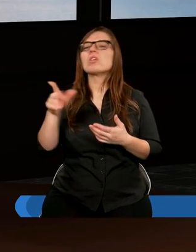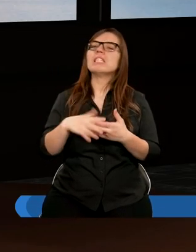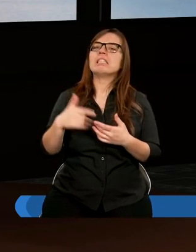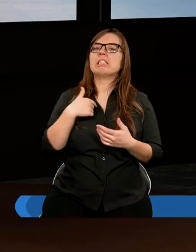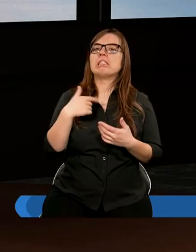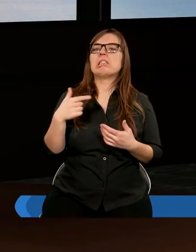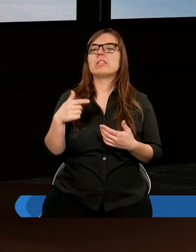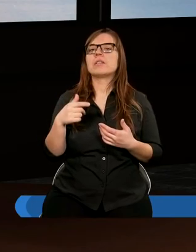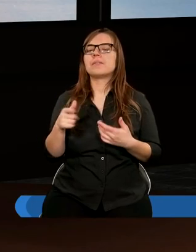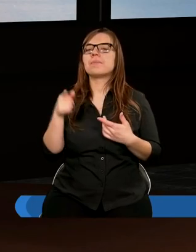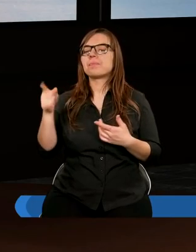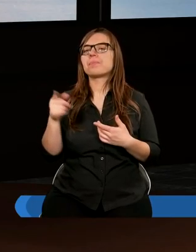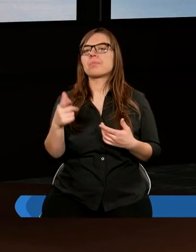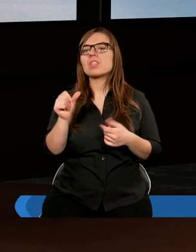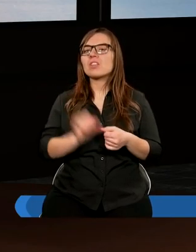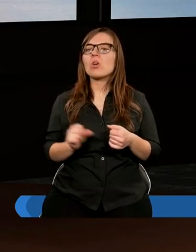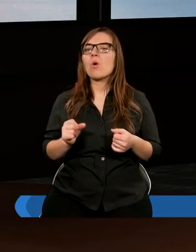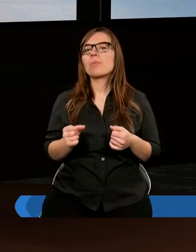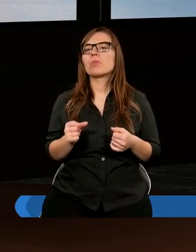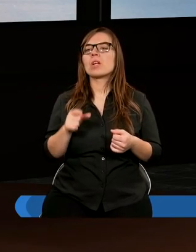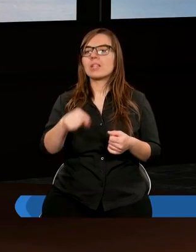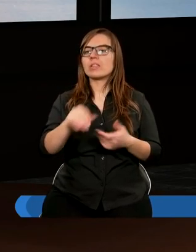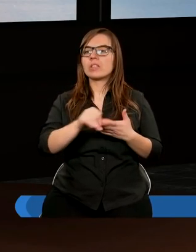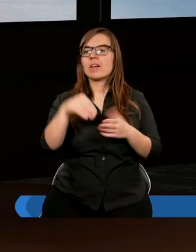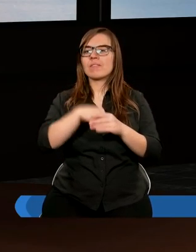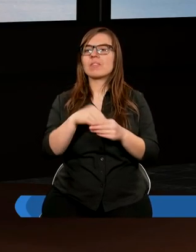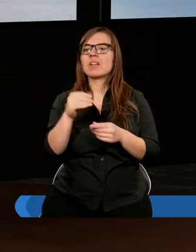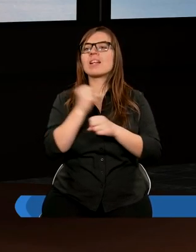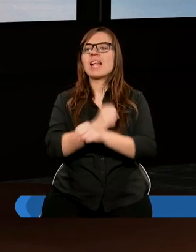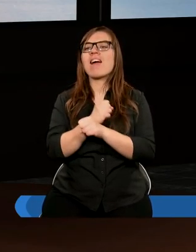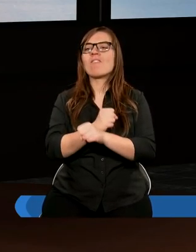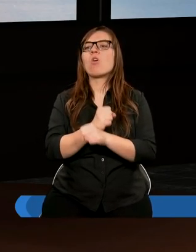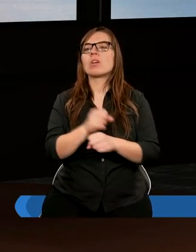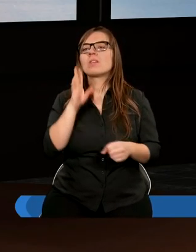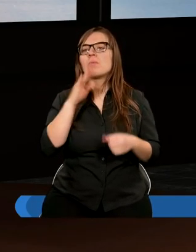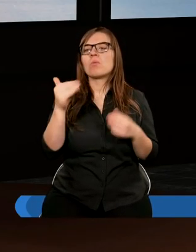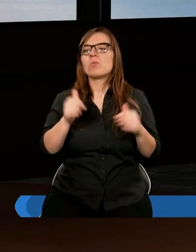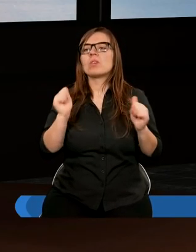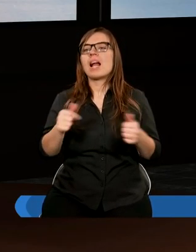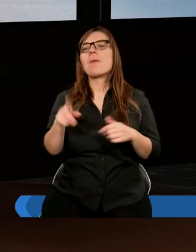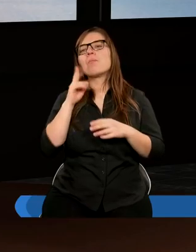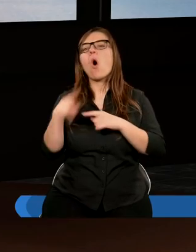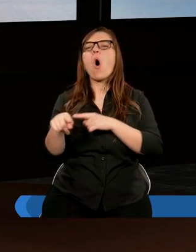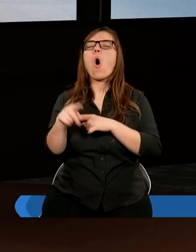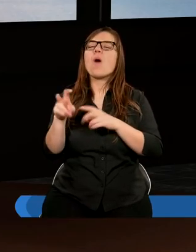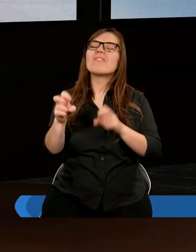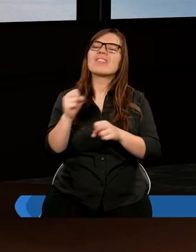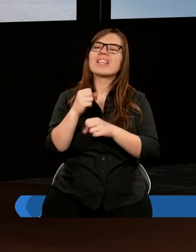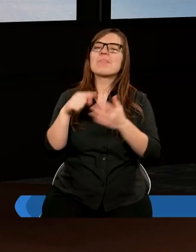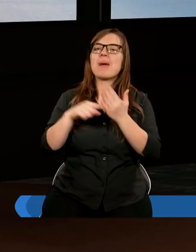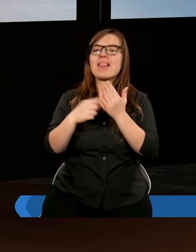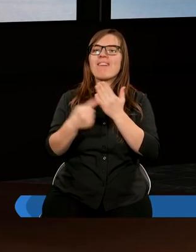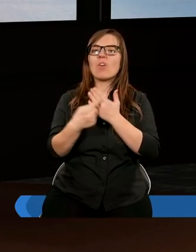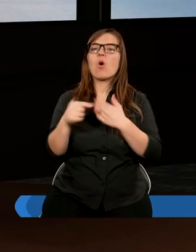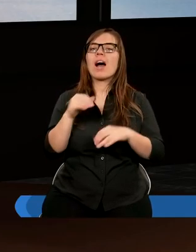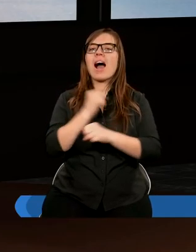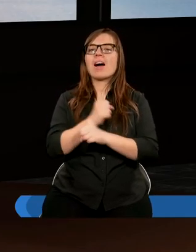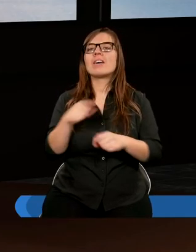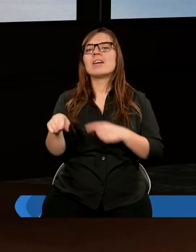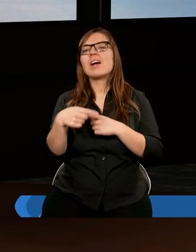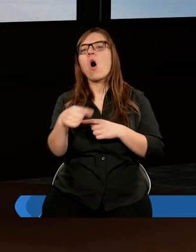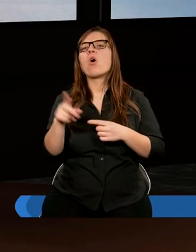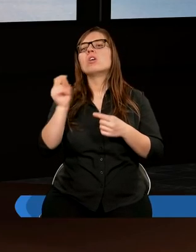W takim stopniu, że tak jak tutaj wręcz niewolnikiem można się stać, takim ogonem, gdzie człowiek pracuje cały